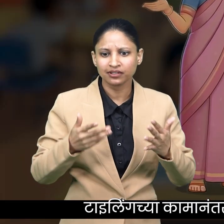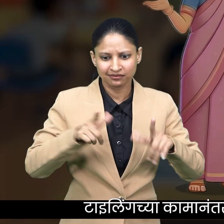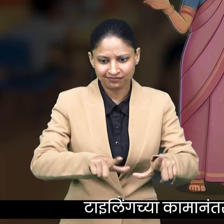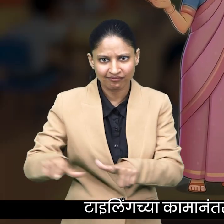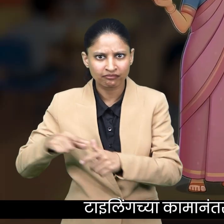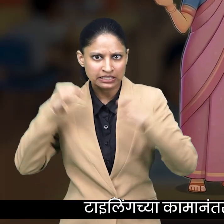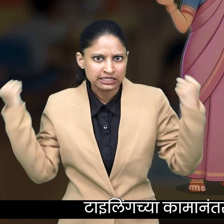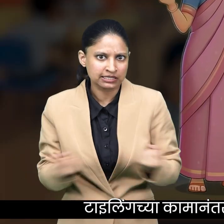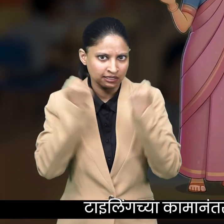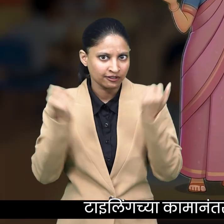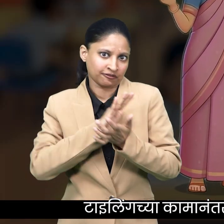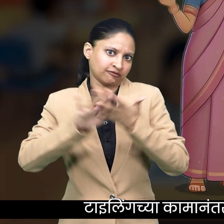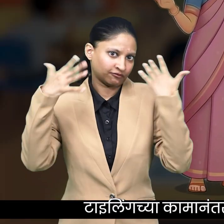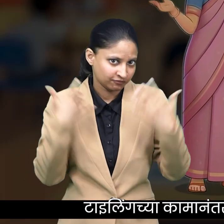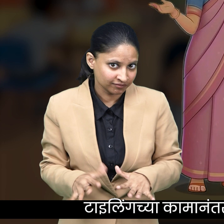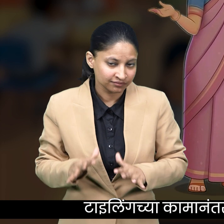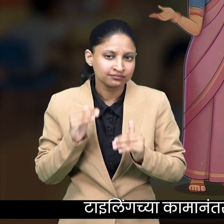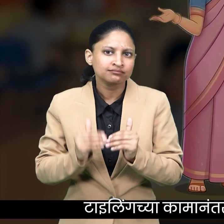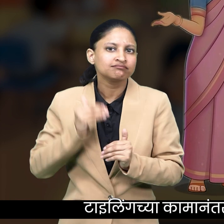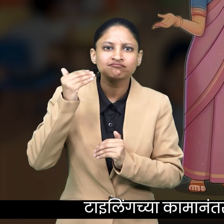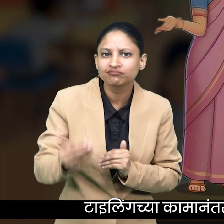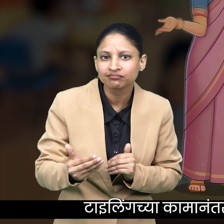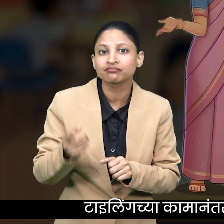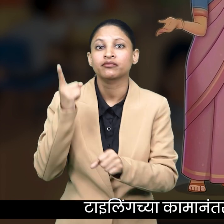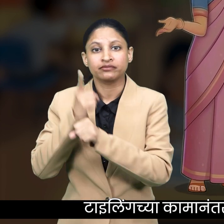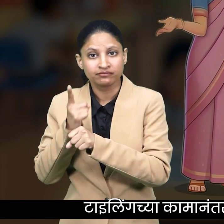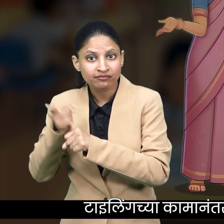टायलिंगच्या कामानंतर शिक्षकांनी रोजच्या वापराच्या वस्तूंनी भरलेला